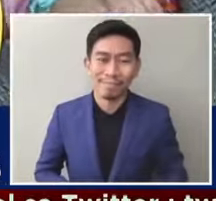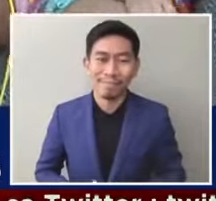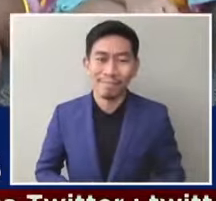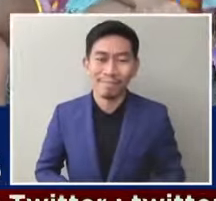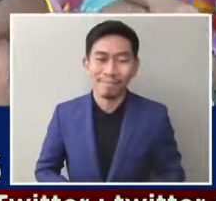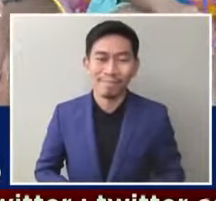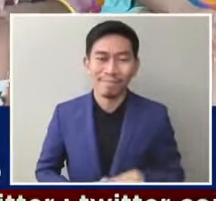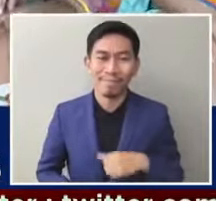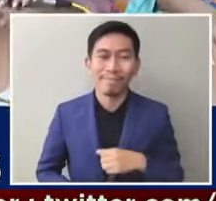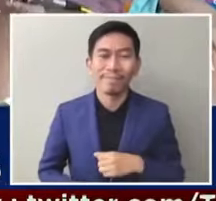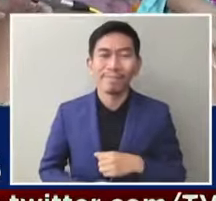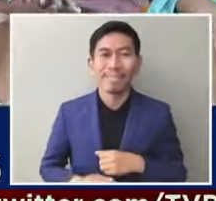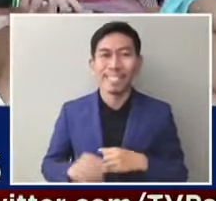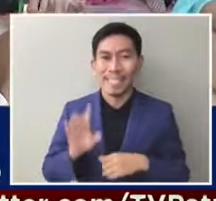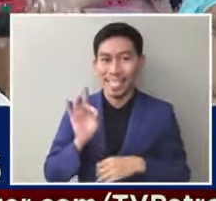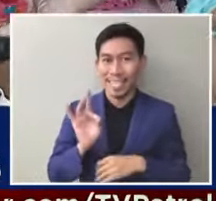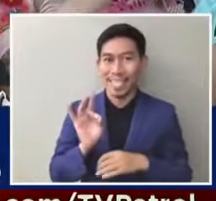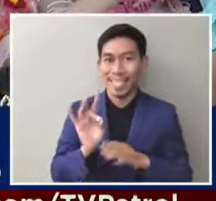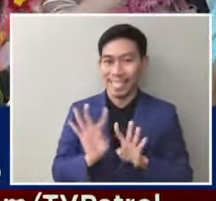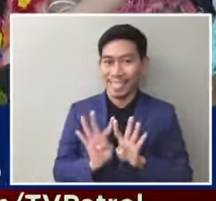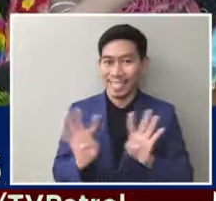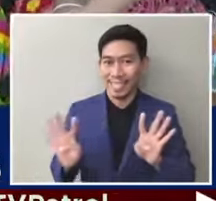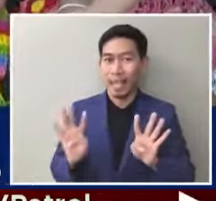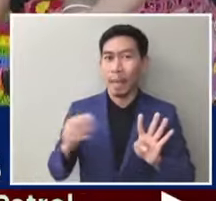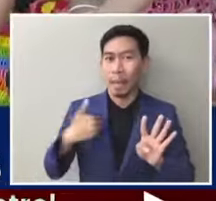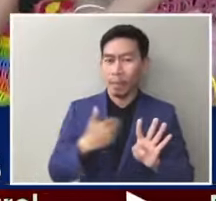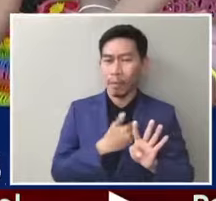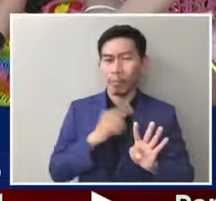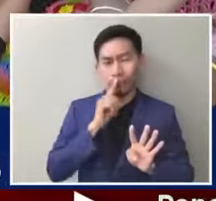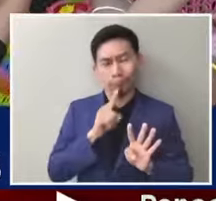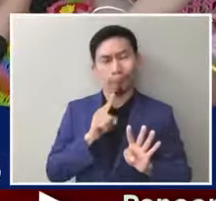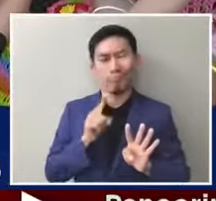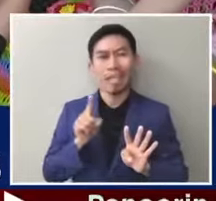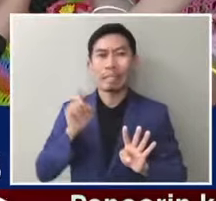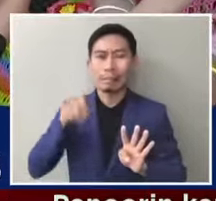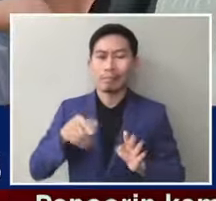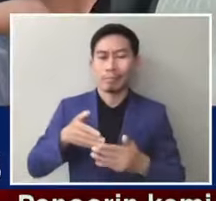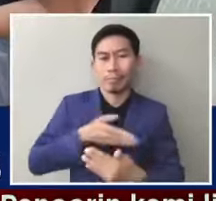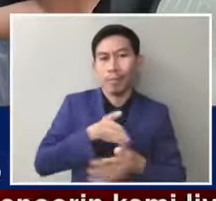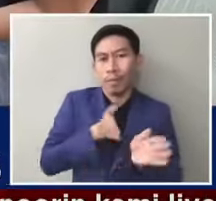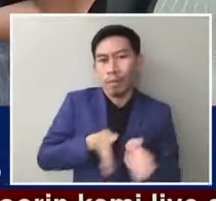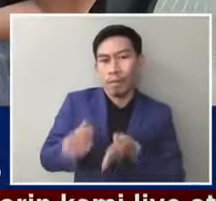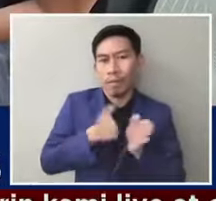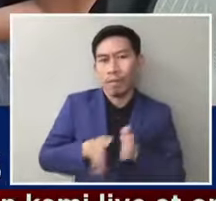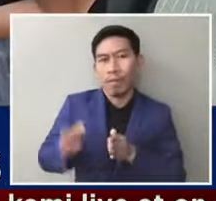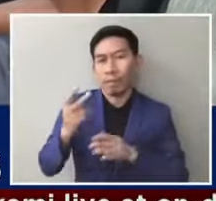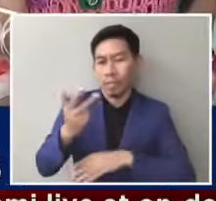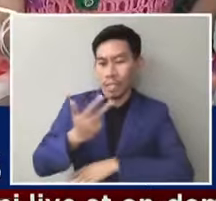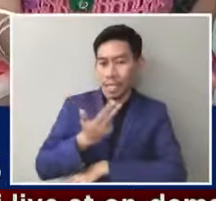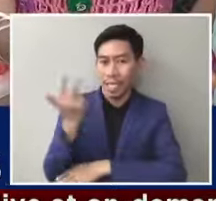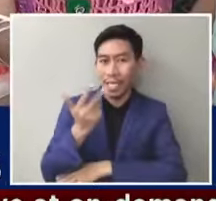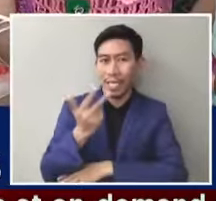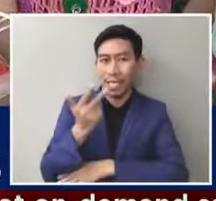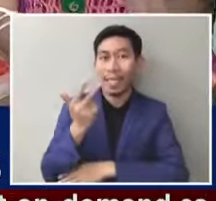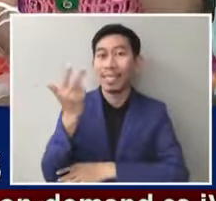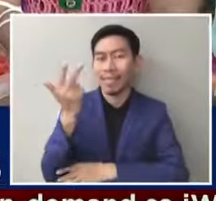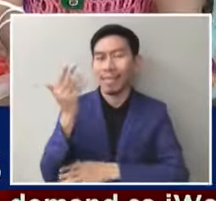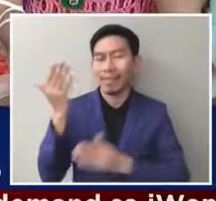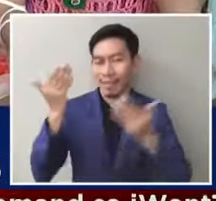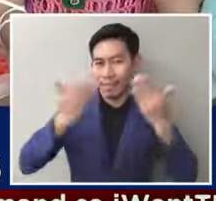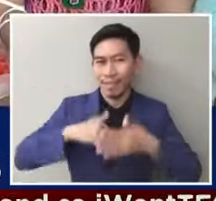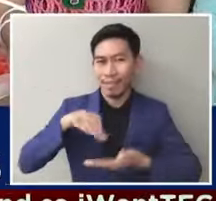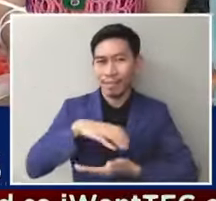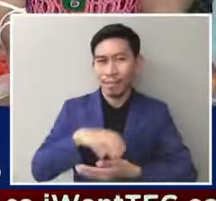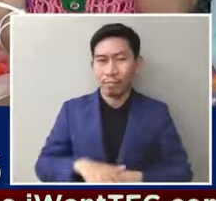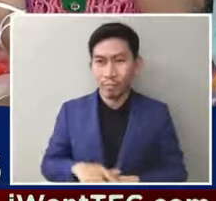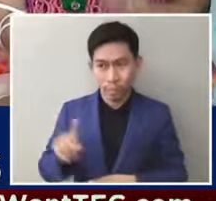Aminado ang walong miyembro na matinding paghahanda ang kailangan nilang gawin para sa three-night concert. Nakakadagdag pressure ba ito sa